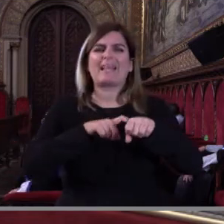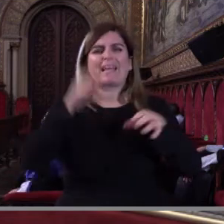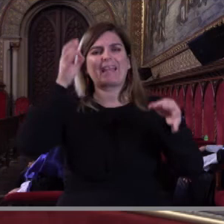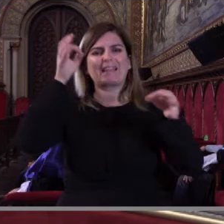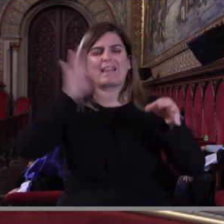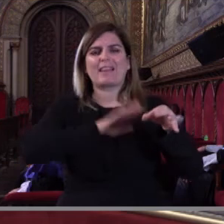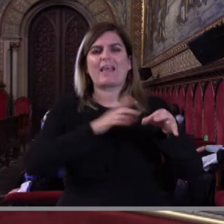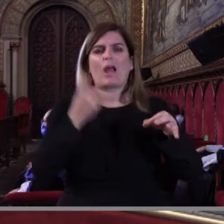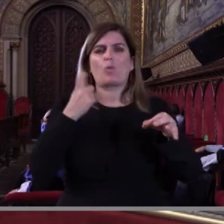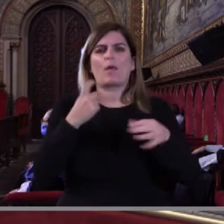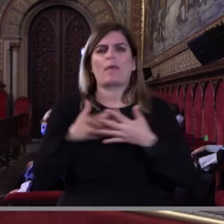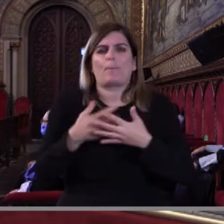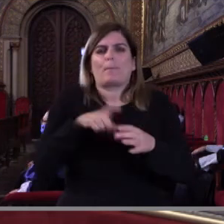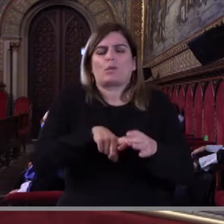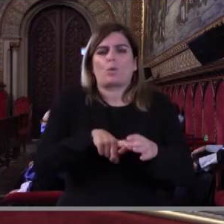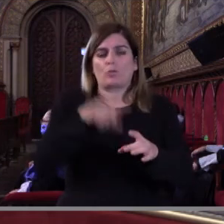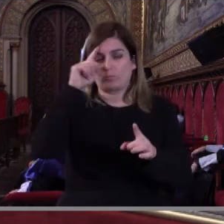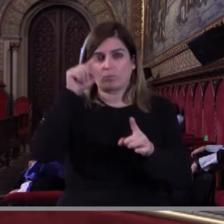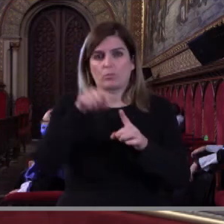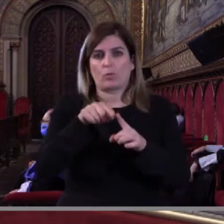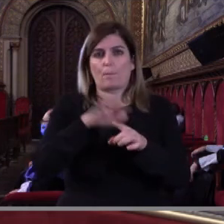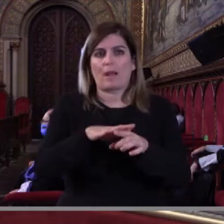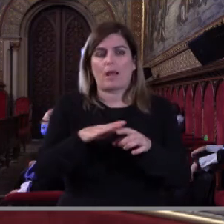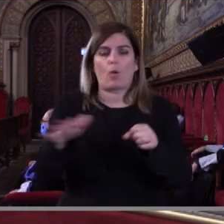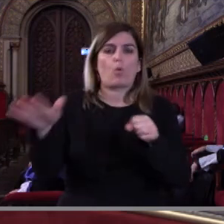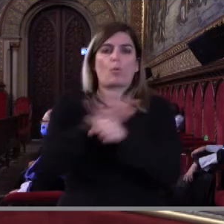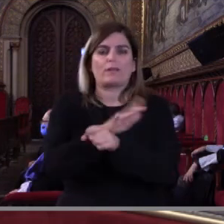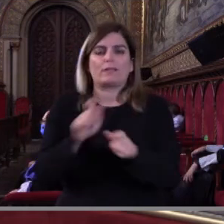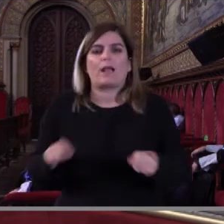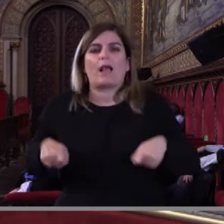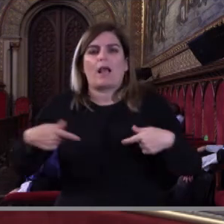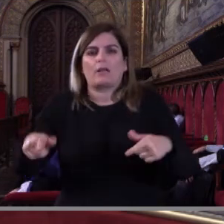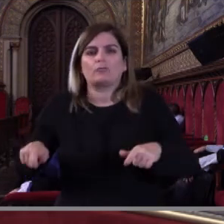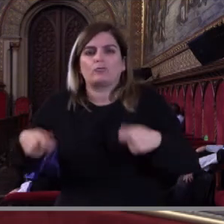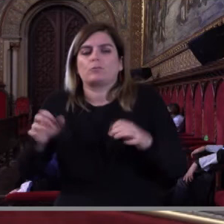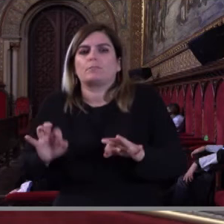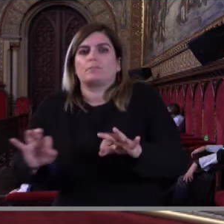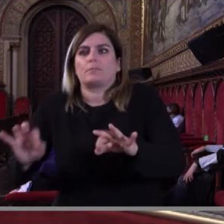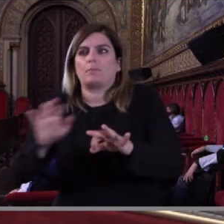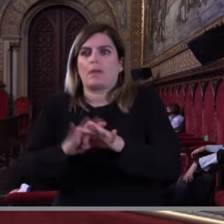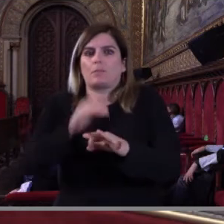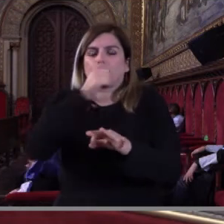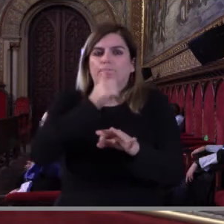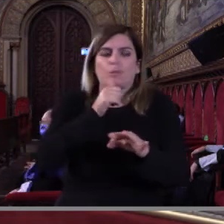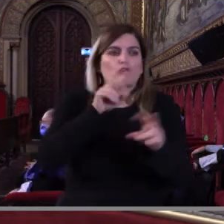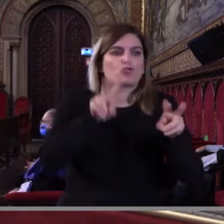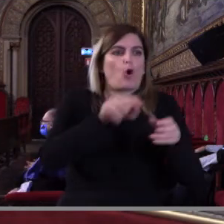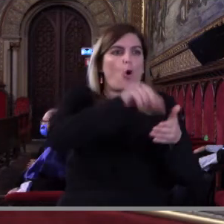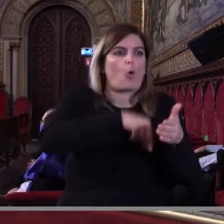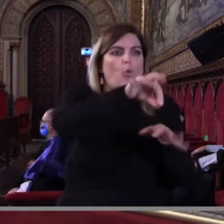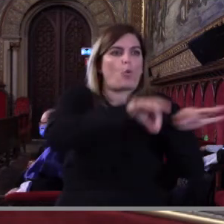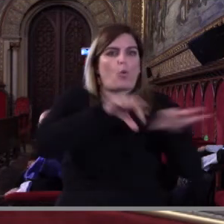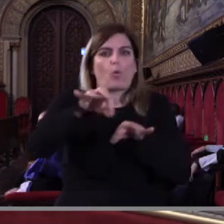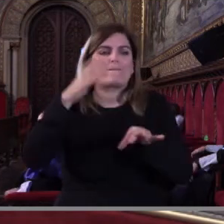d'alumnat matriculat, per tal de fer front a les despeses extraordinàries que han hagut de fer front de contractació de personal de